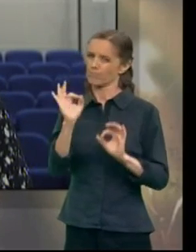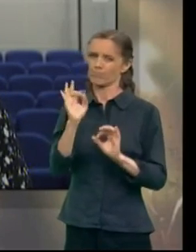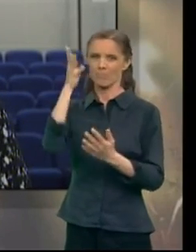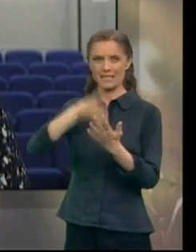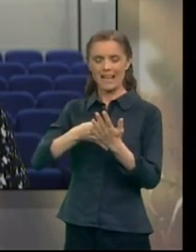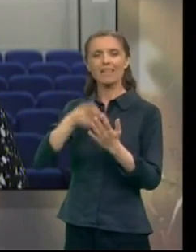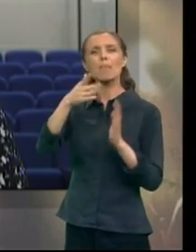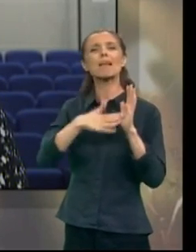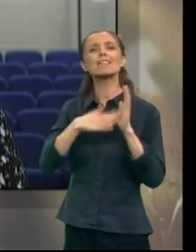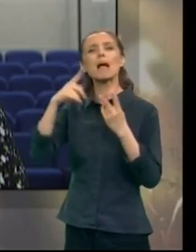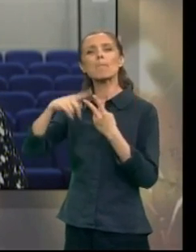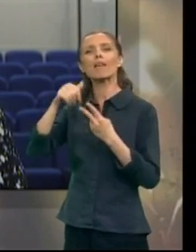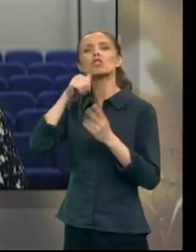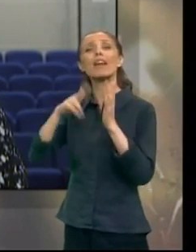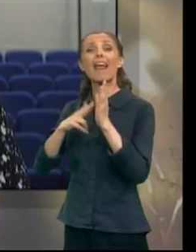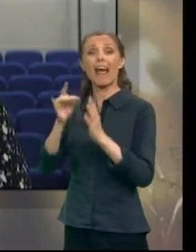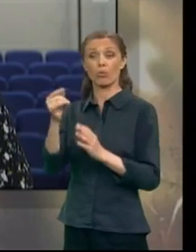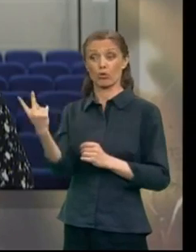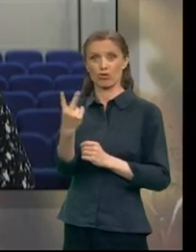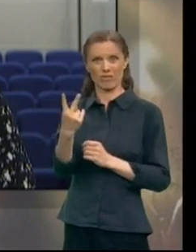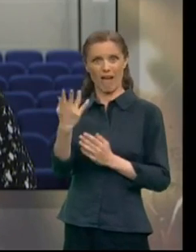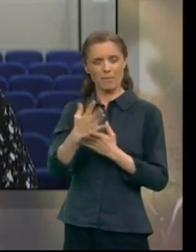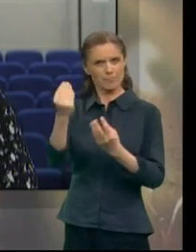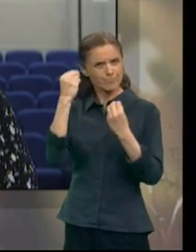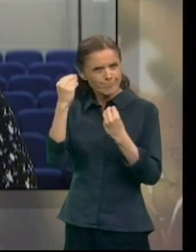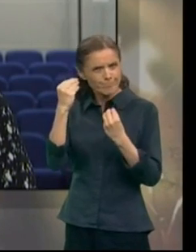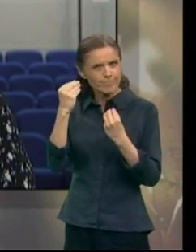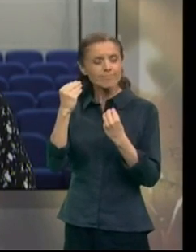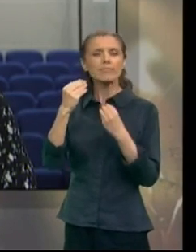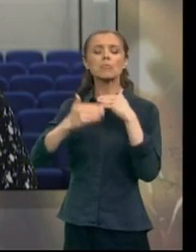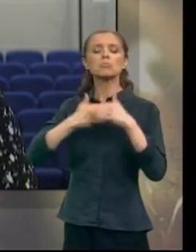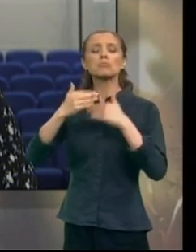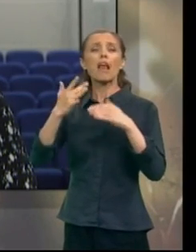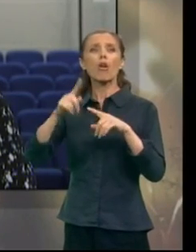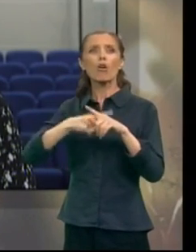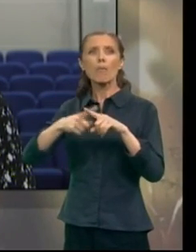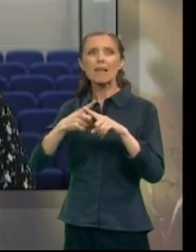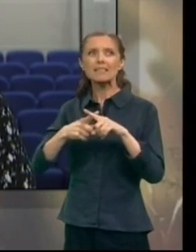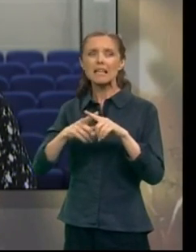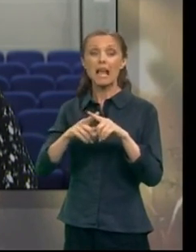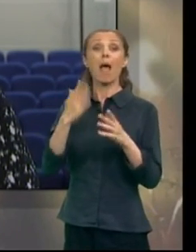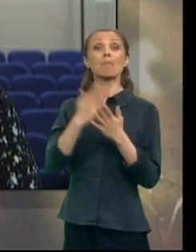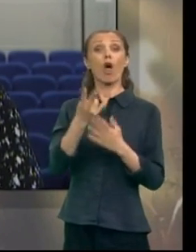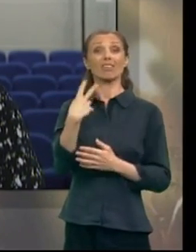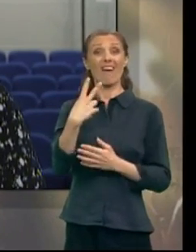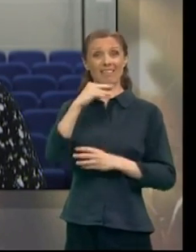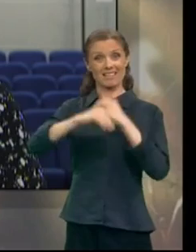Milicom Pejović i dr. Nenadom Rudićem. I posle nekoliko meseci sa 20 roditelja, znači radilo